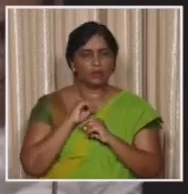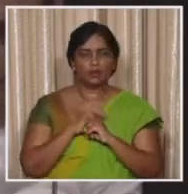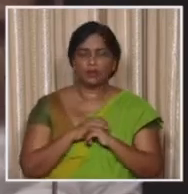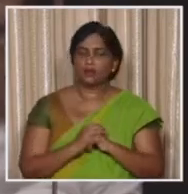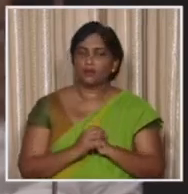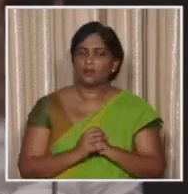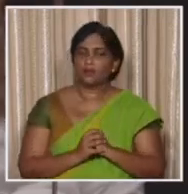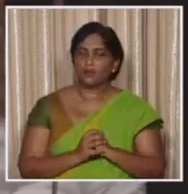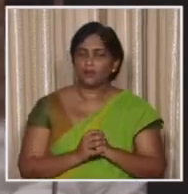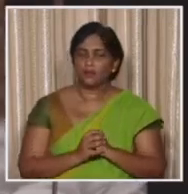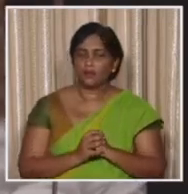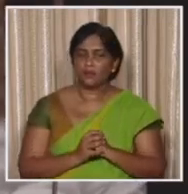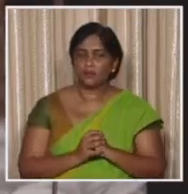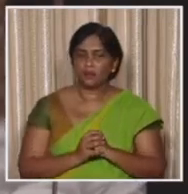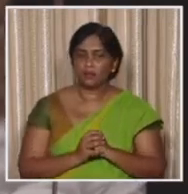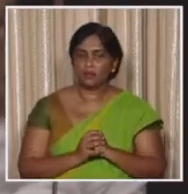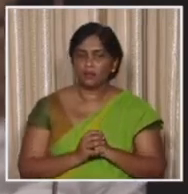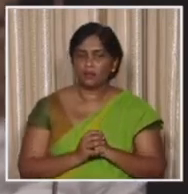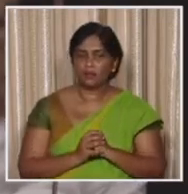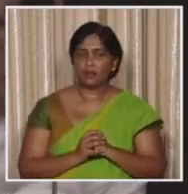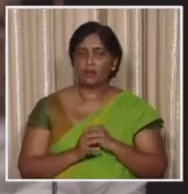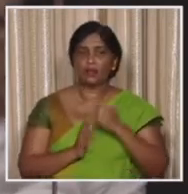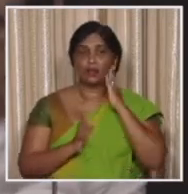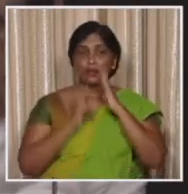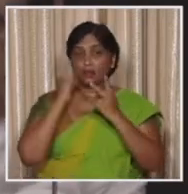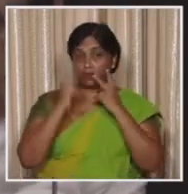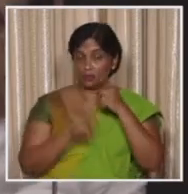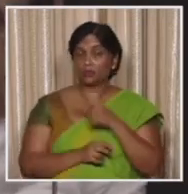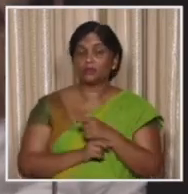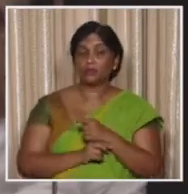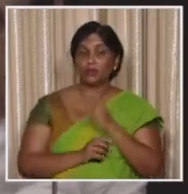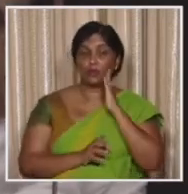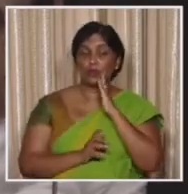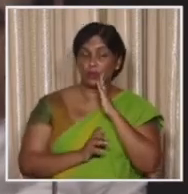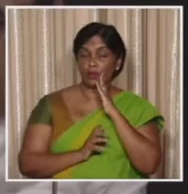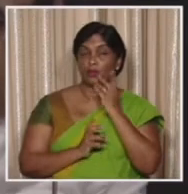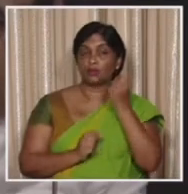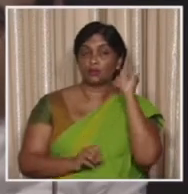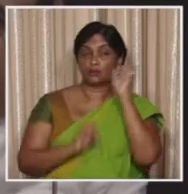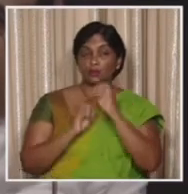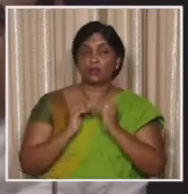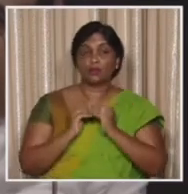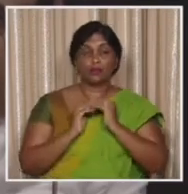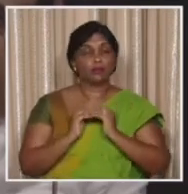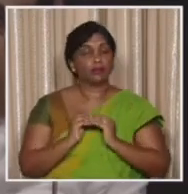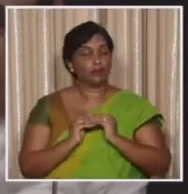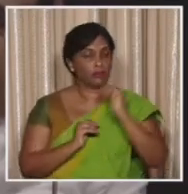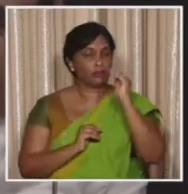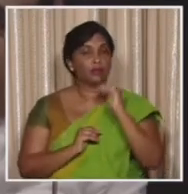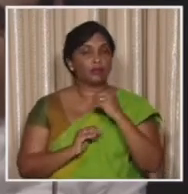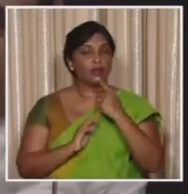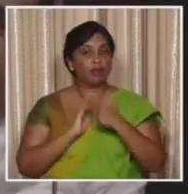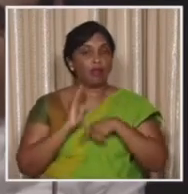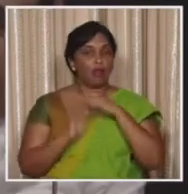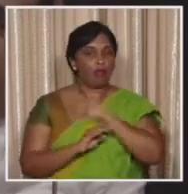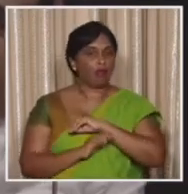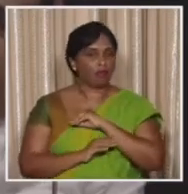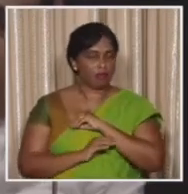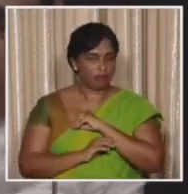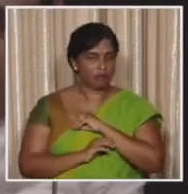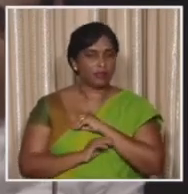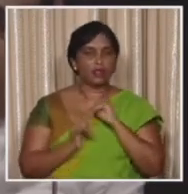හයස් තර්ඩ් හයස් කියලා. නෑ, සංචාරක ශේත්‍රයෙන් තමයි විදේශ ප්‍රේෂණ වලට පස්සේ වැඩියෙන්ම ලංකාවට දැන් ආදායම එන්නේ. ඒ